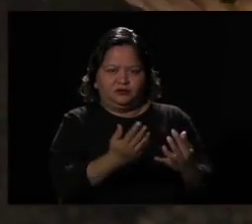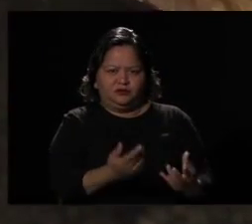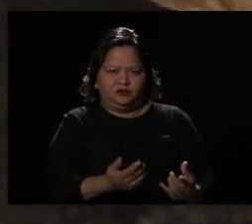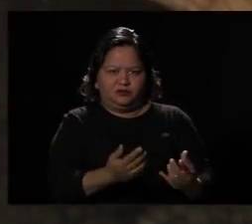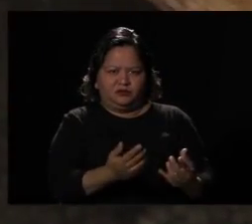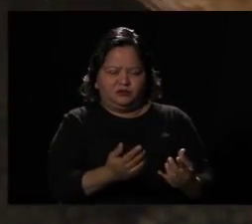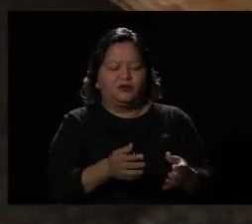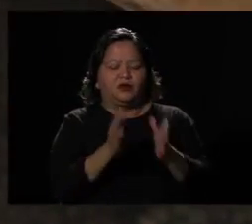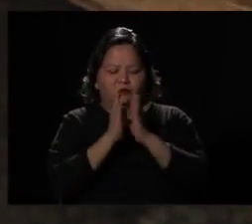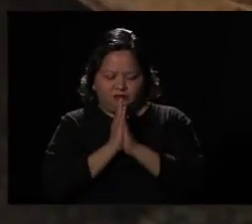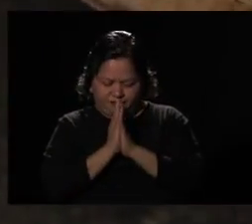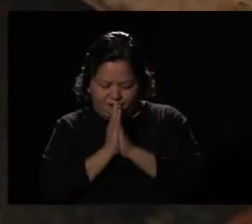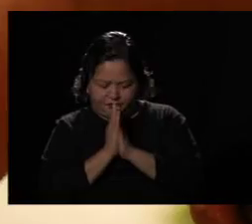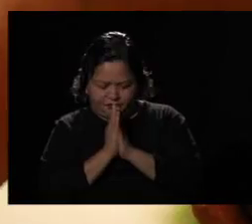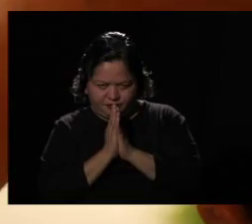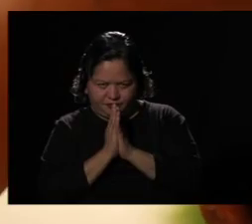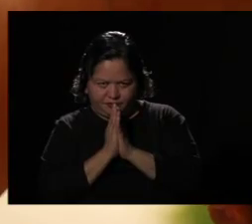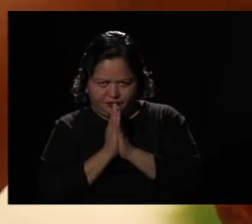amot gi iginot.